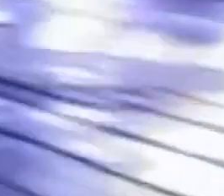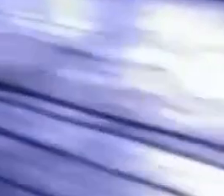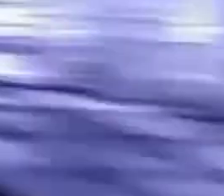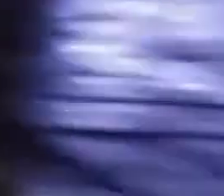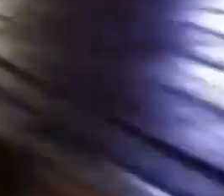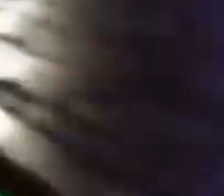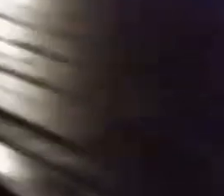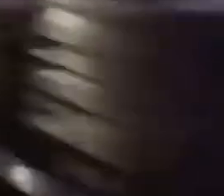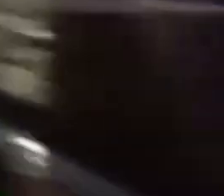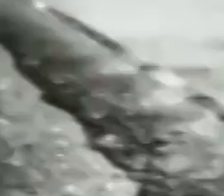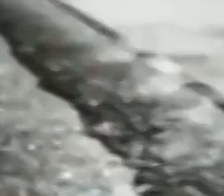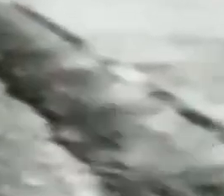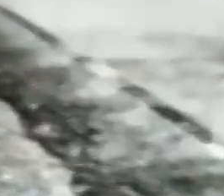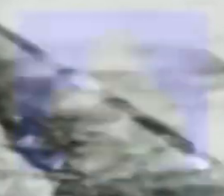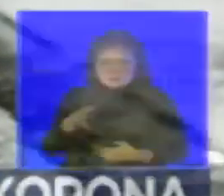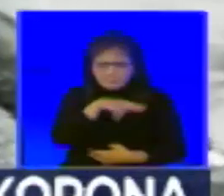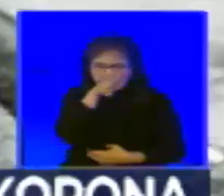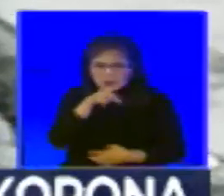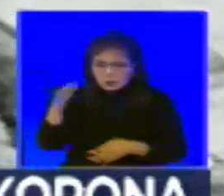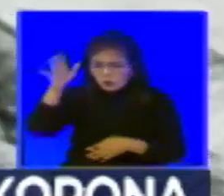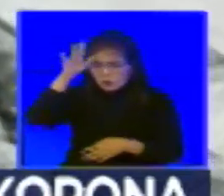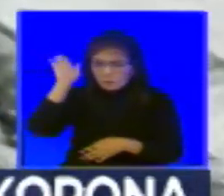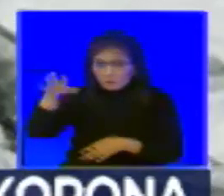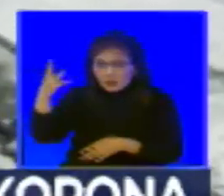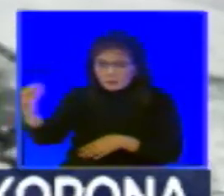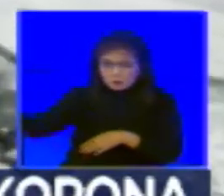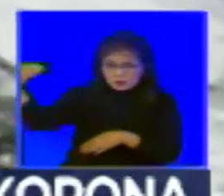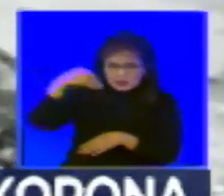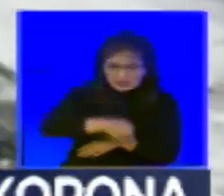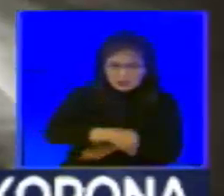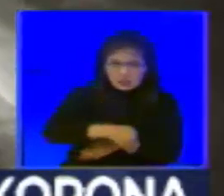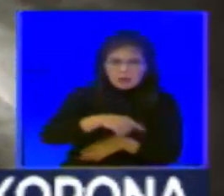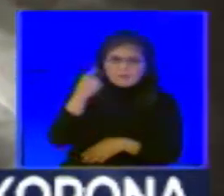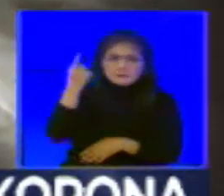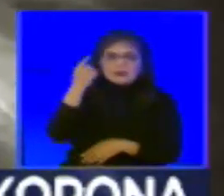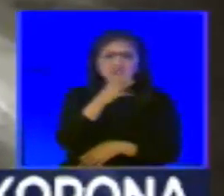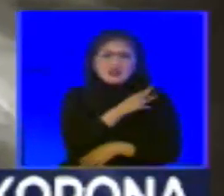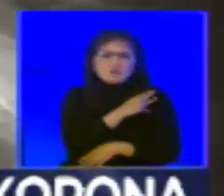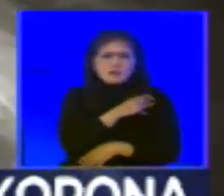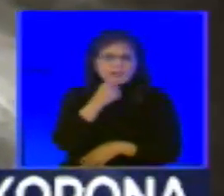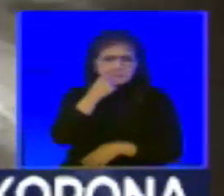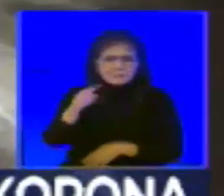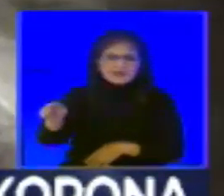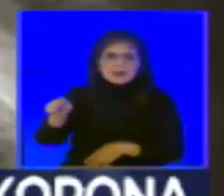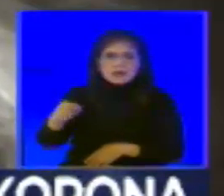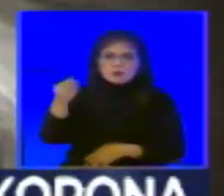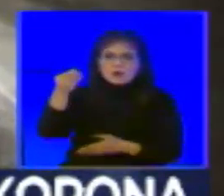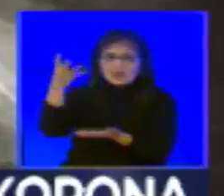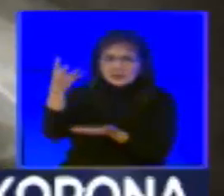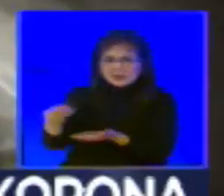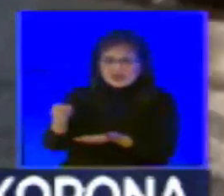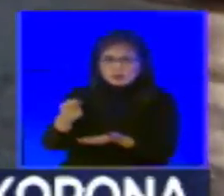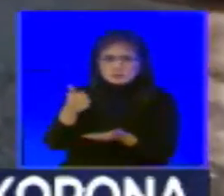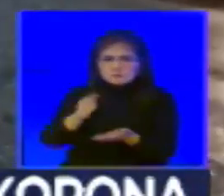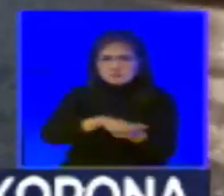dan seluruh desa diimbau untuk memantau kedatangan para pemudik. Pemerintah kabupaten memerintahkan agar dana desa bisa